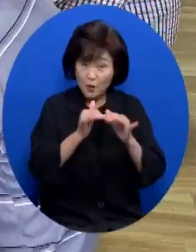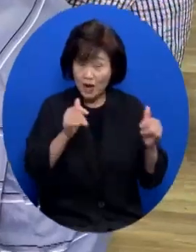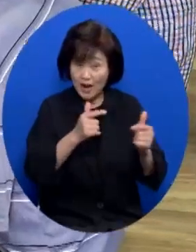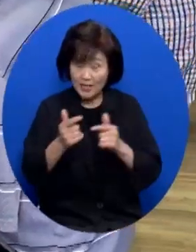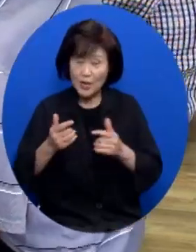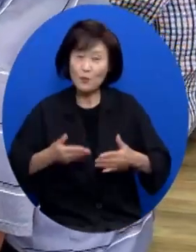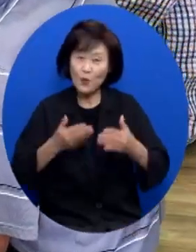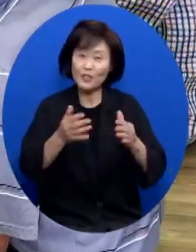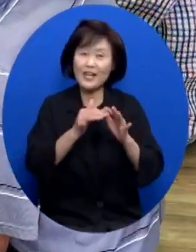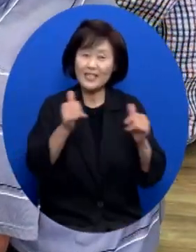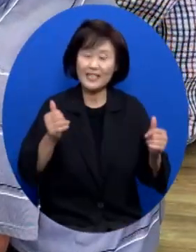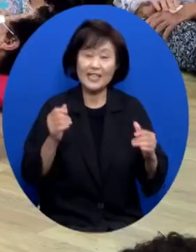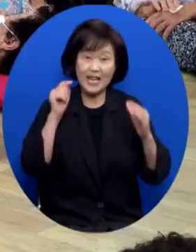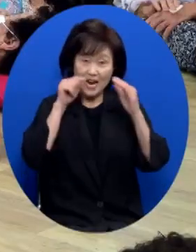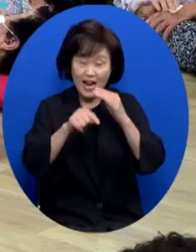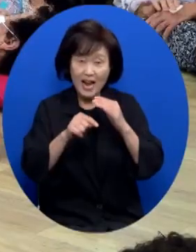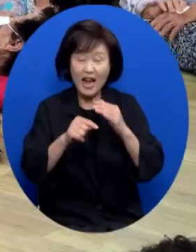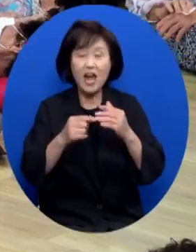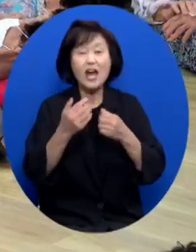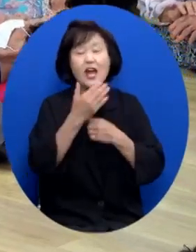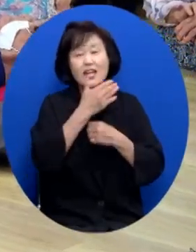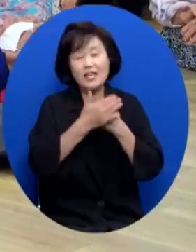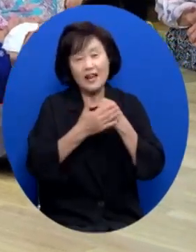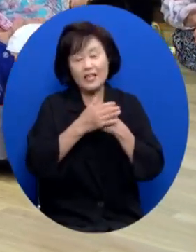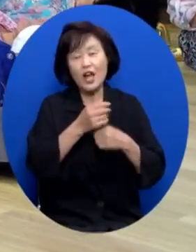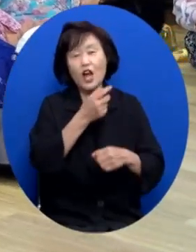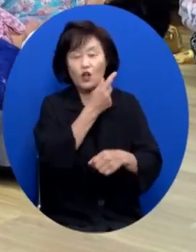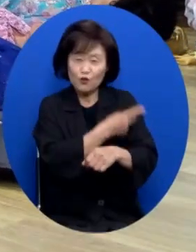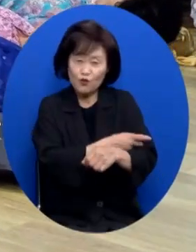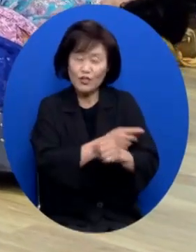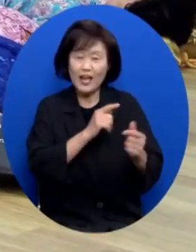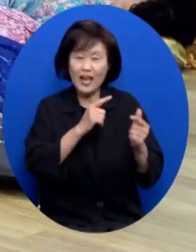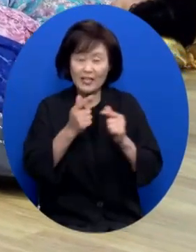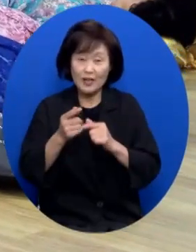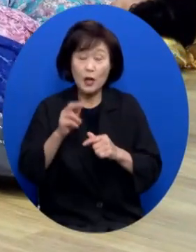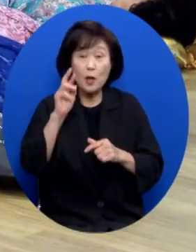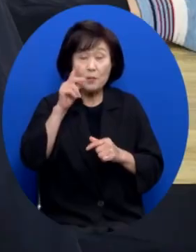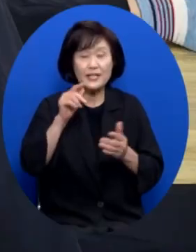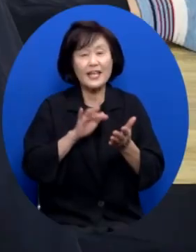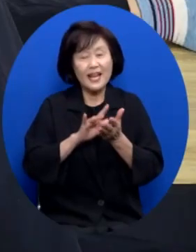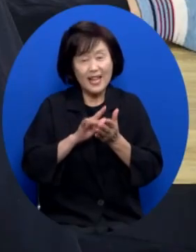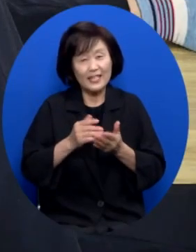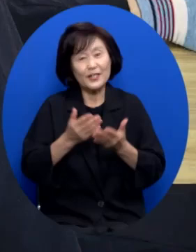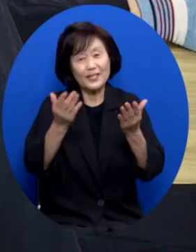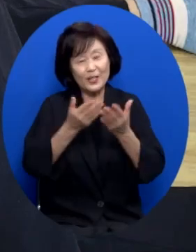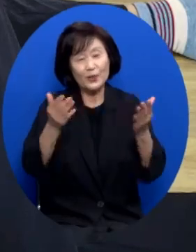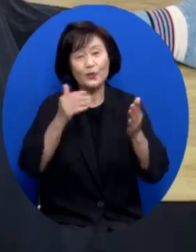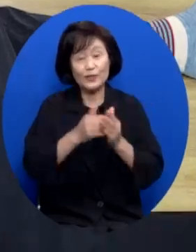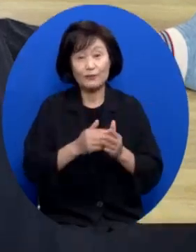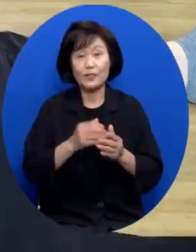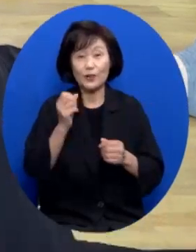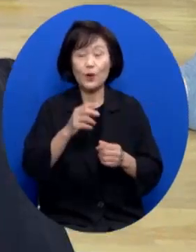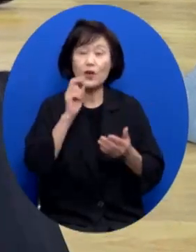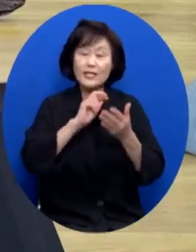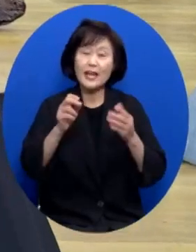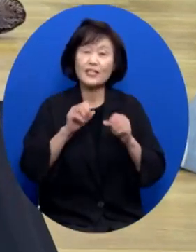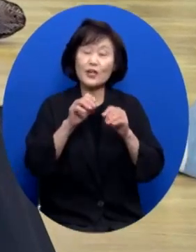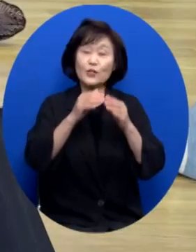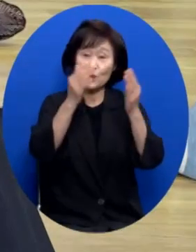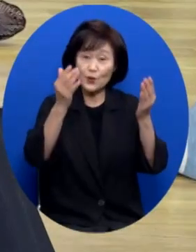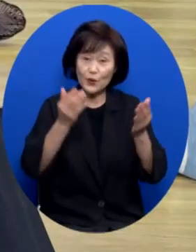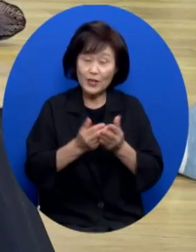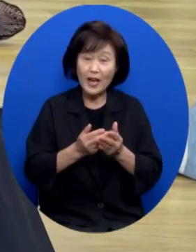찾아 진료와 영양수액 놔드리기, 상비약 제공 등을 진행했습니다. 아울러 브룬디 찬양선교단이